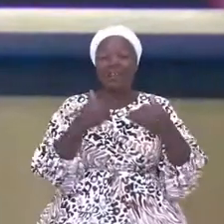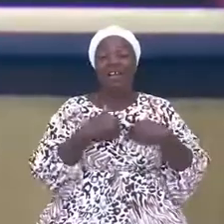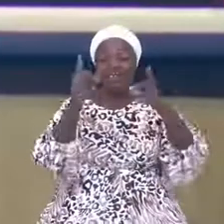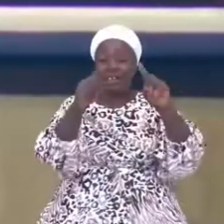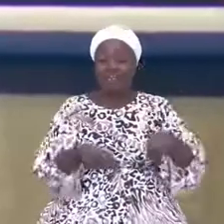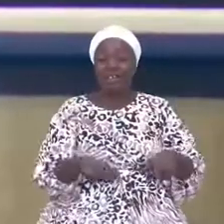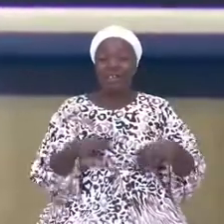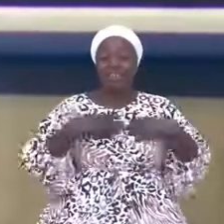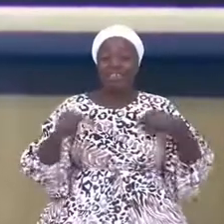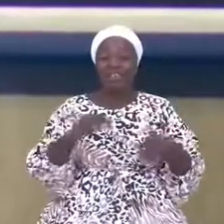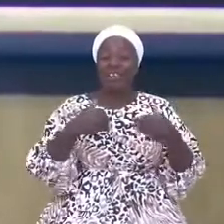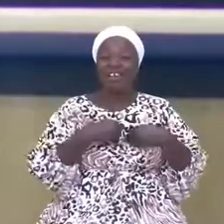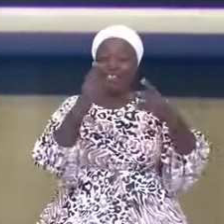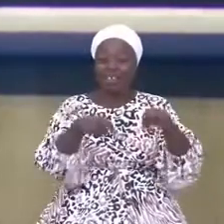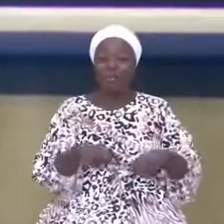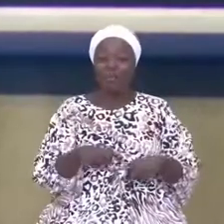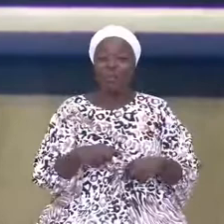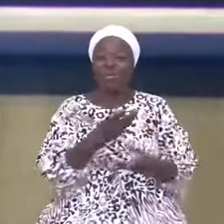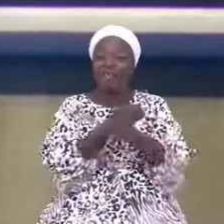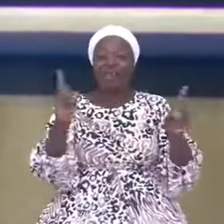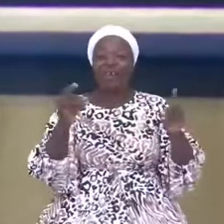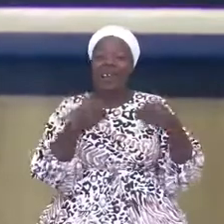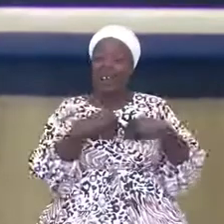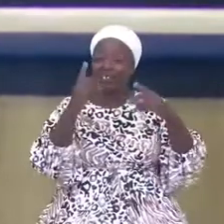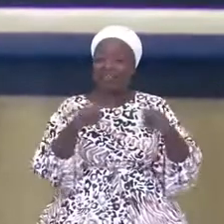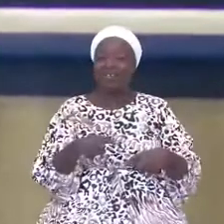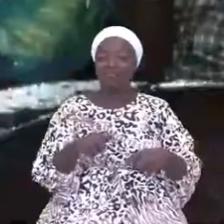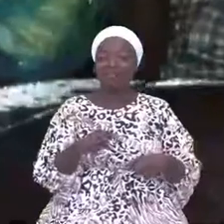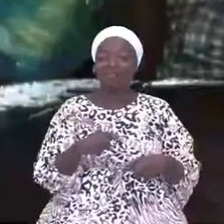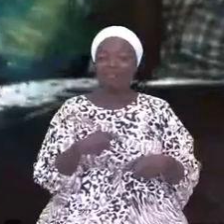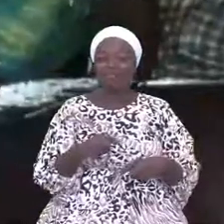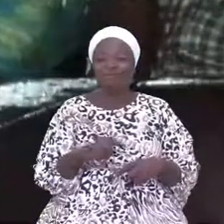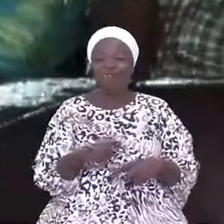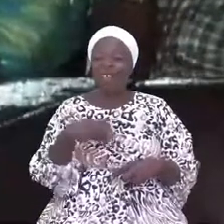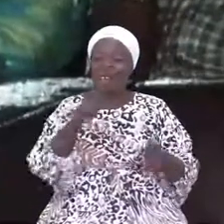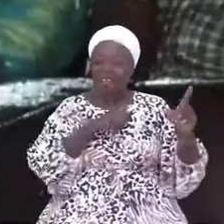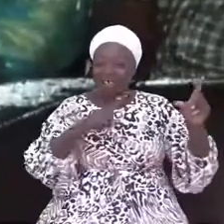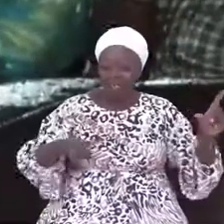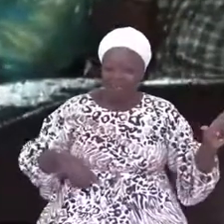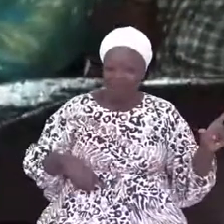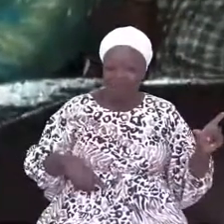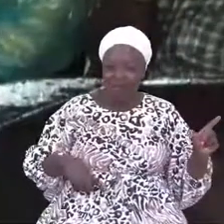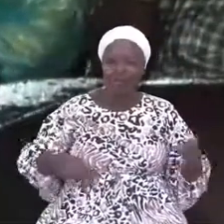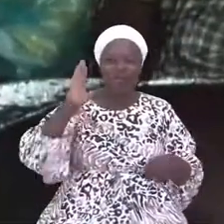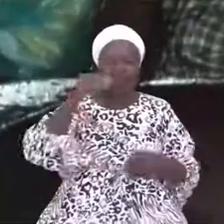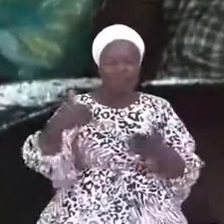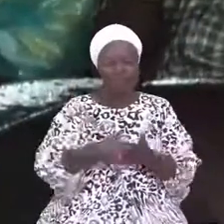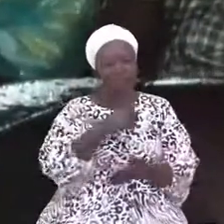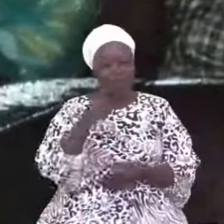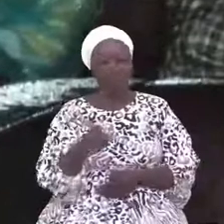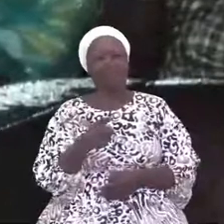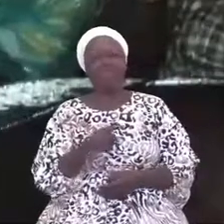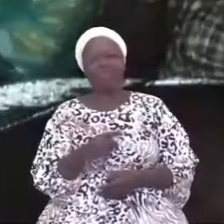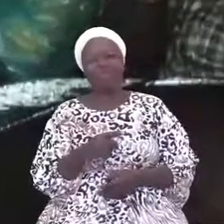heure a sonné. Le salut est venu. La guérison est venue. La délivrance est venue.